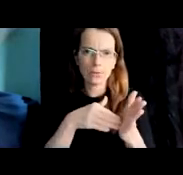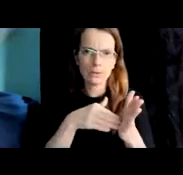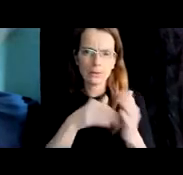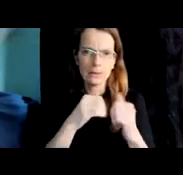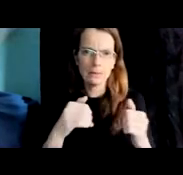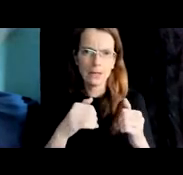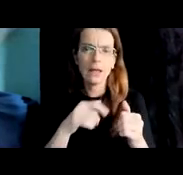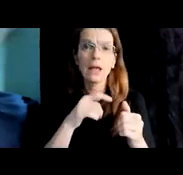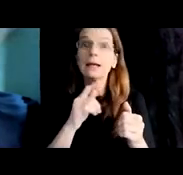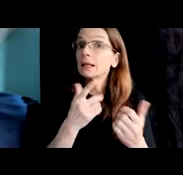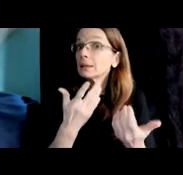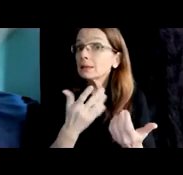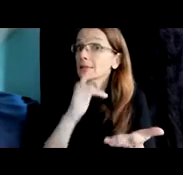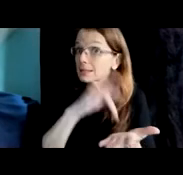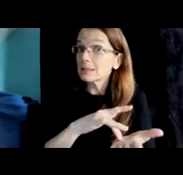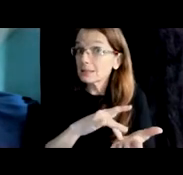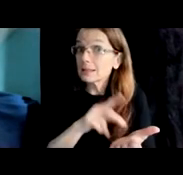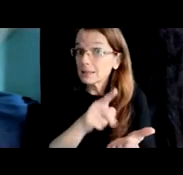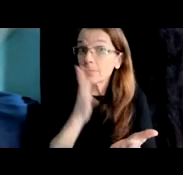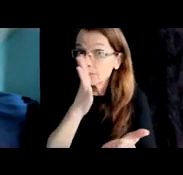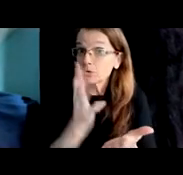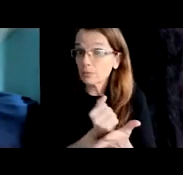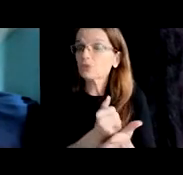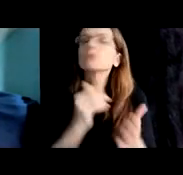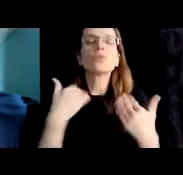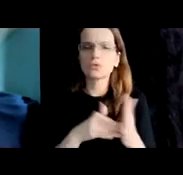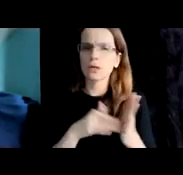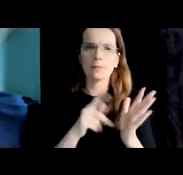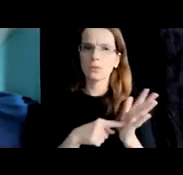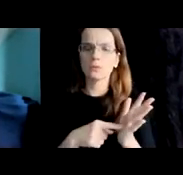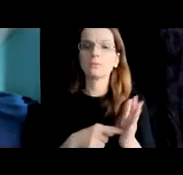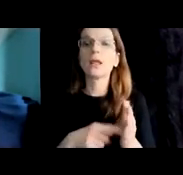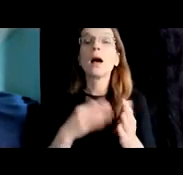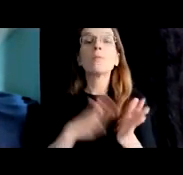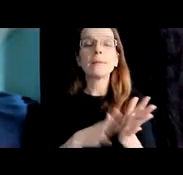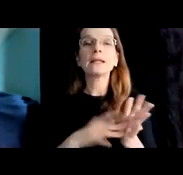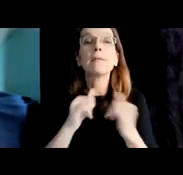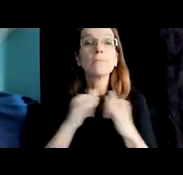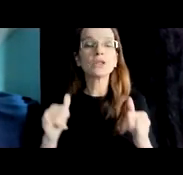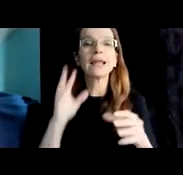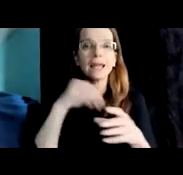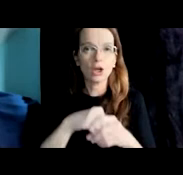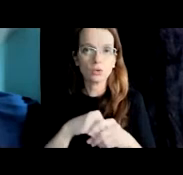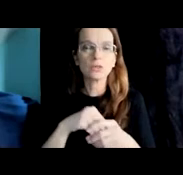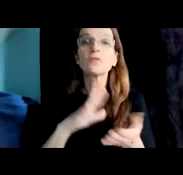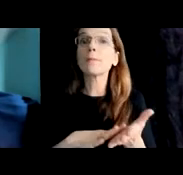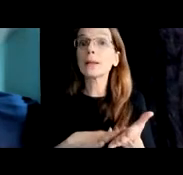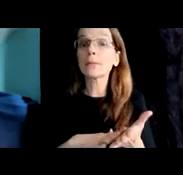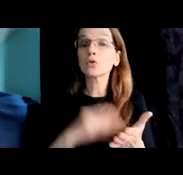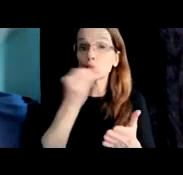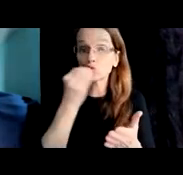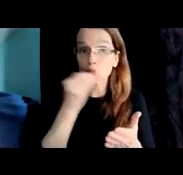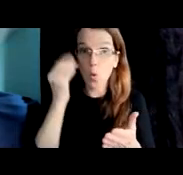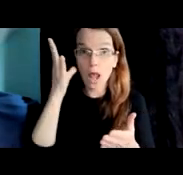ciljem, da bi bil uspešen, nujno rabi. To nadalje pomeni, da v modelu inkluzije v primeru šolanja,